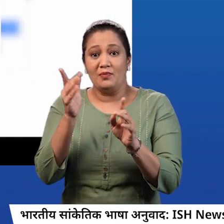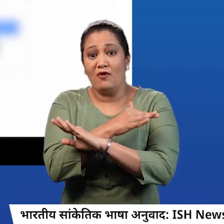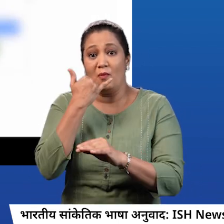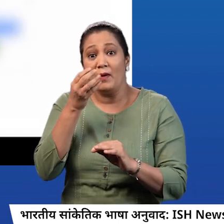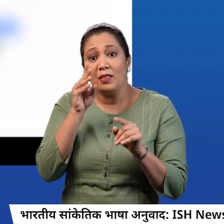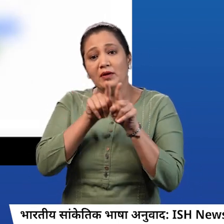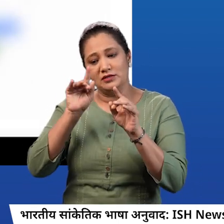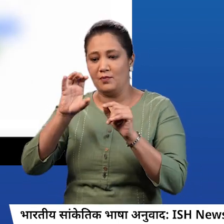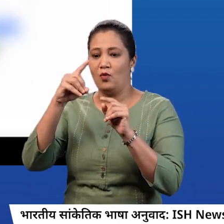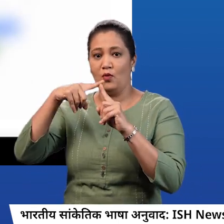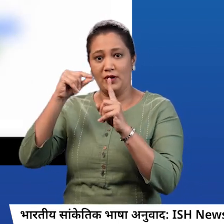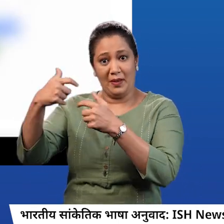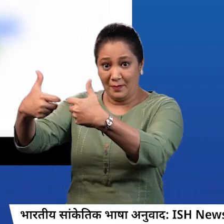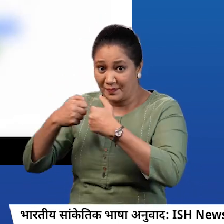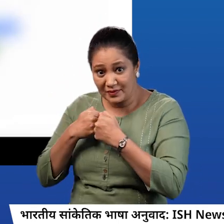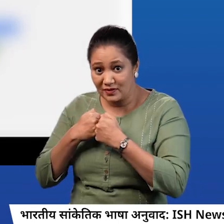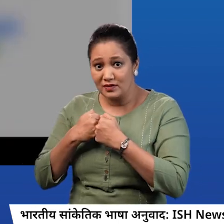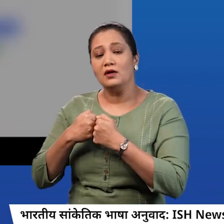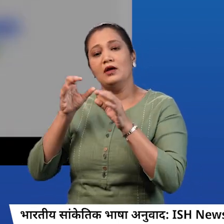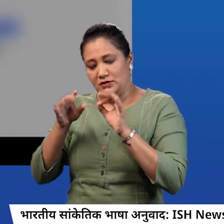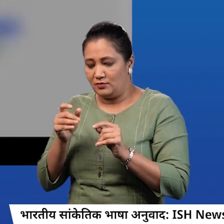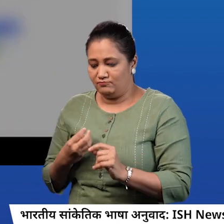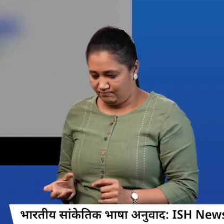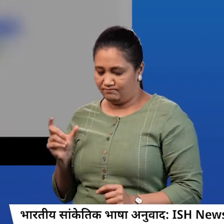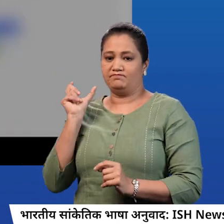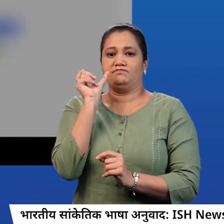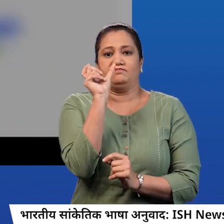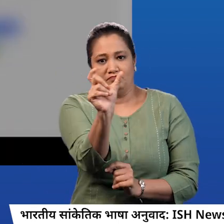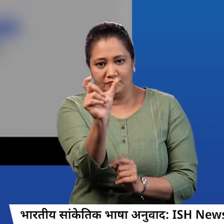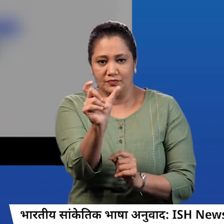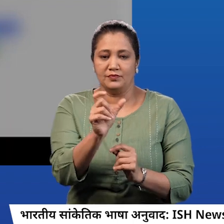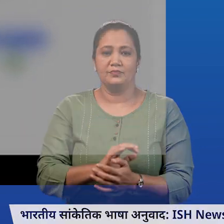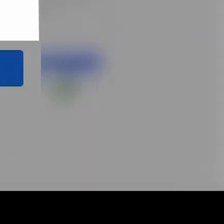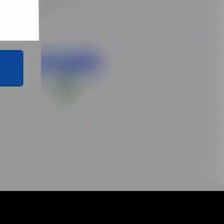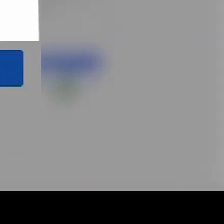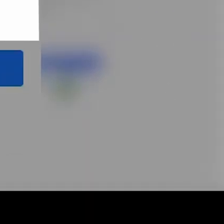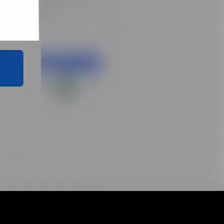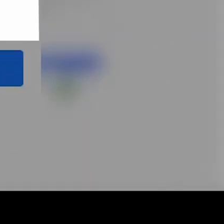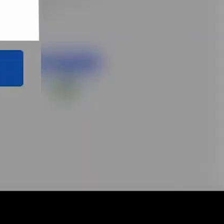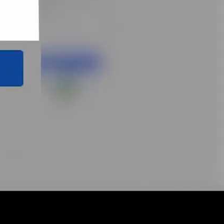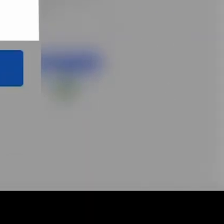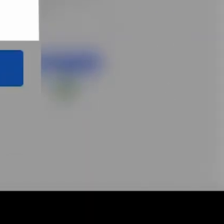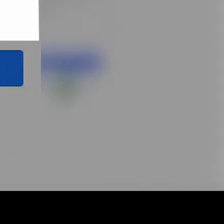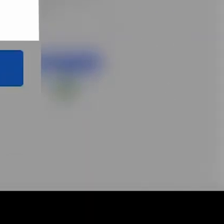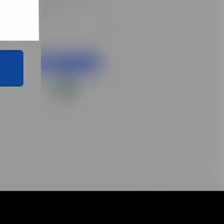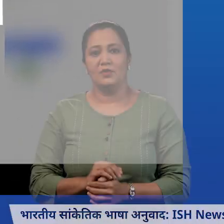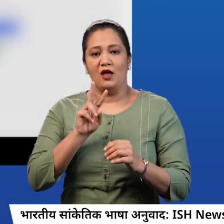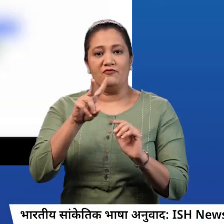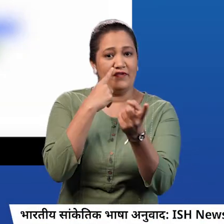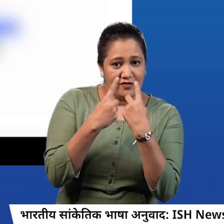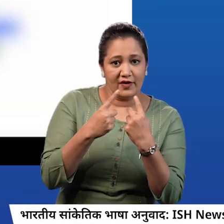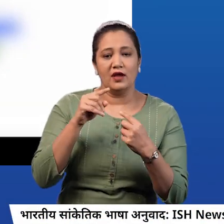तुम्ही दिलेल्या मोबाईल क्रमांकावर तुम्हाला OTP क्रमांक येईल. हा OTP क्रमांक इथं समोर आलेल्या नव्या पानावरच्या रकान्यामध्ये व्यवस्थित